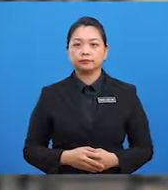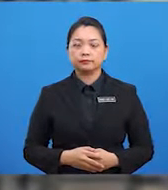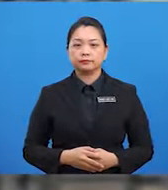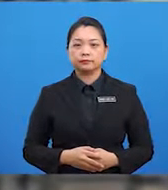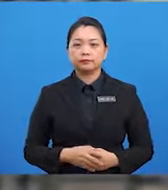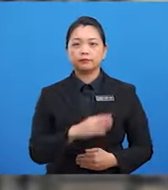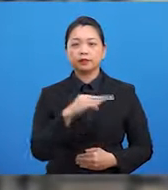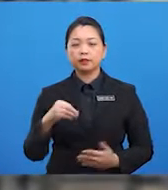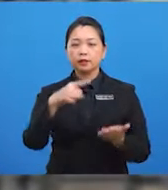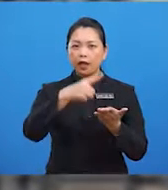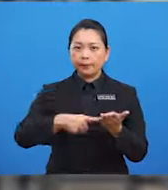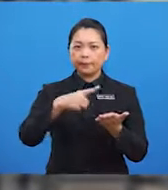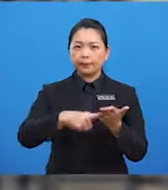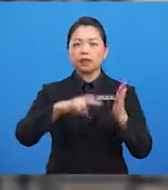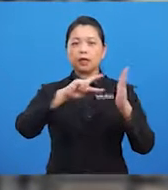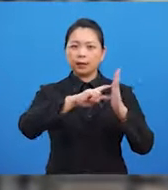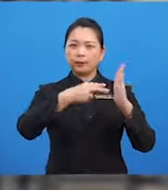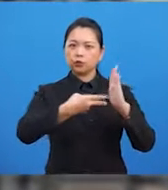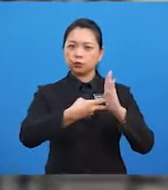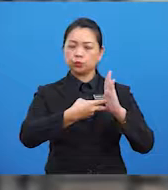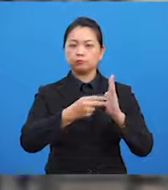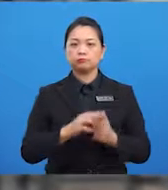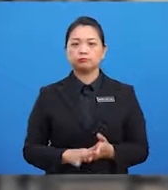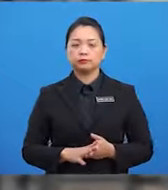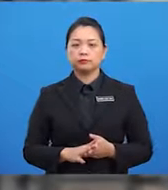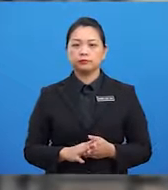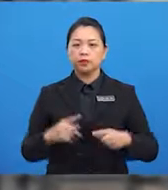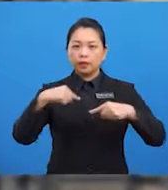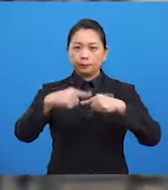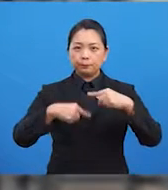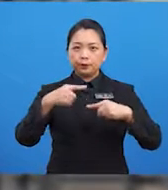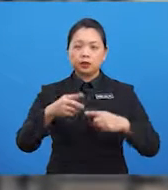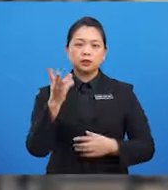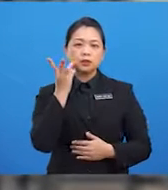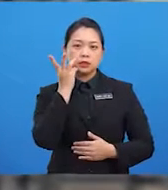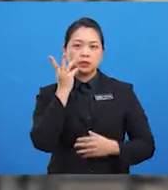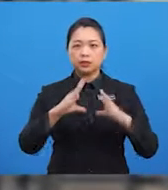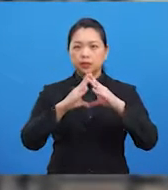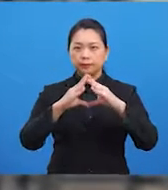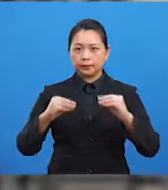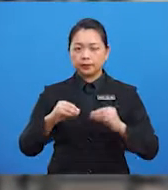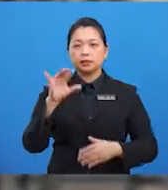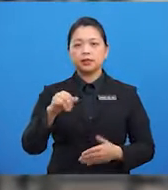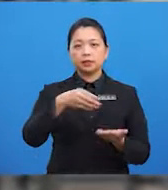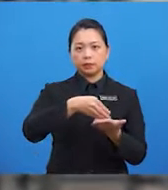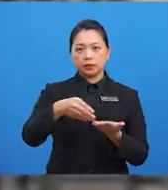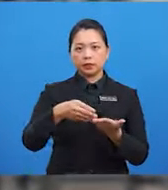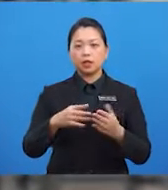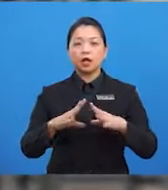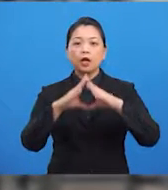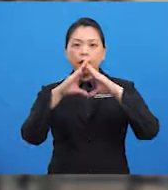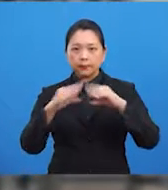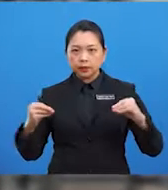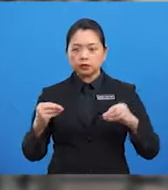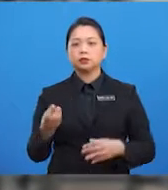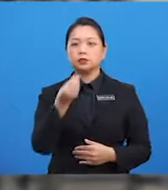Dan apakah maksudnya apabila nasi lemak yang dibeli itu habis